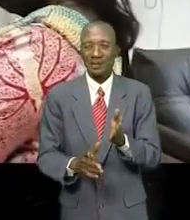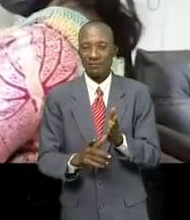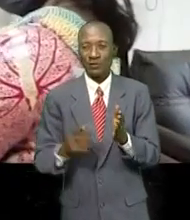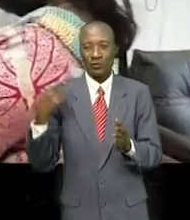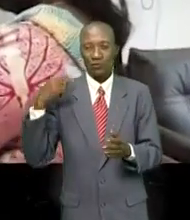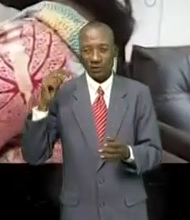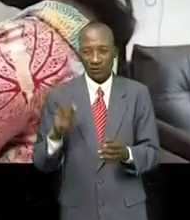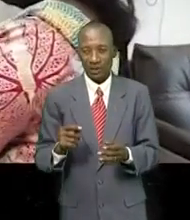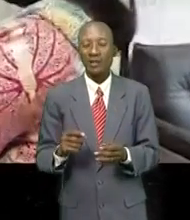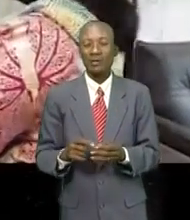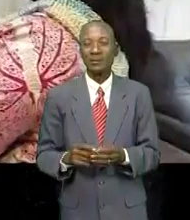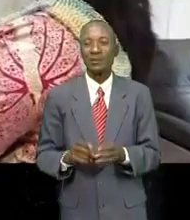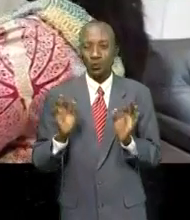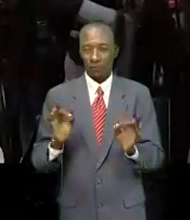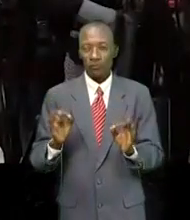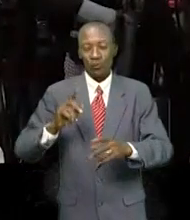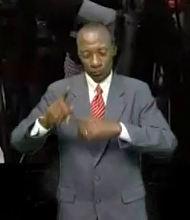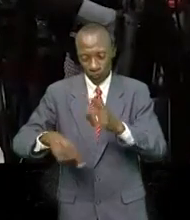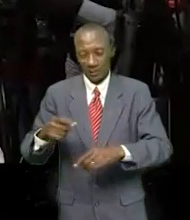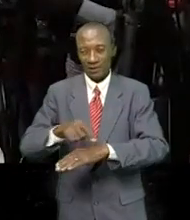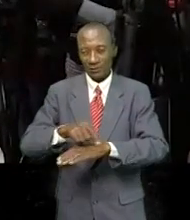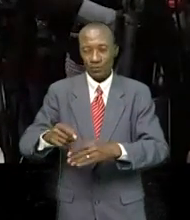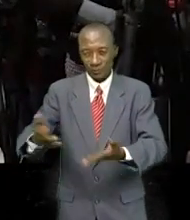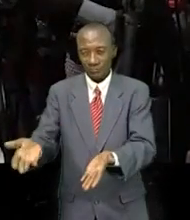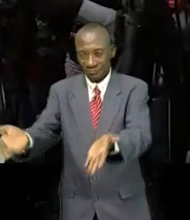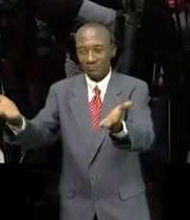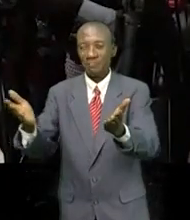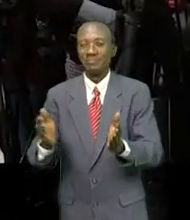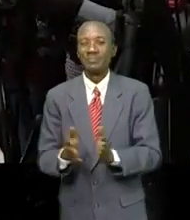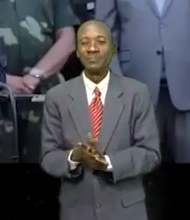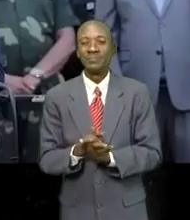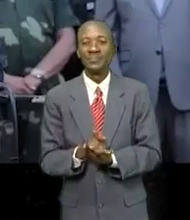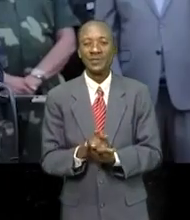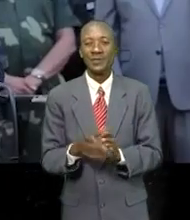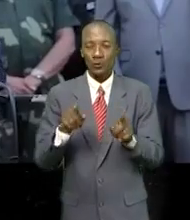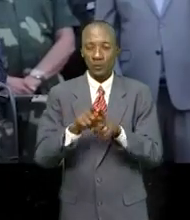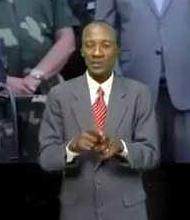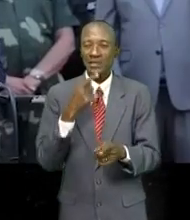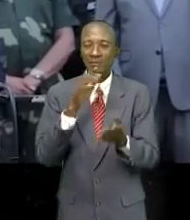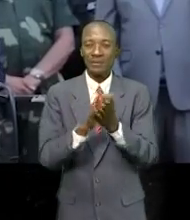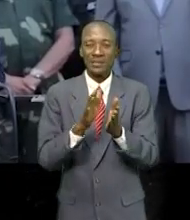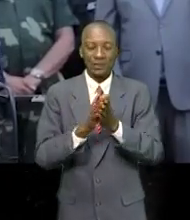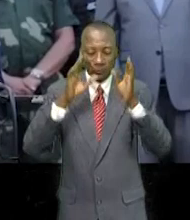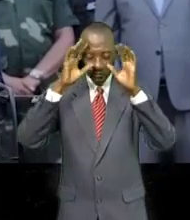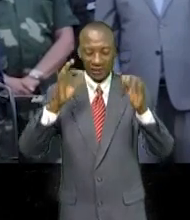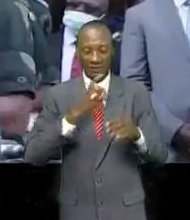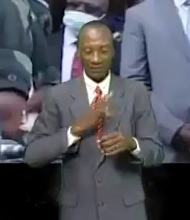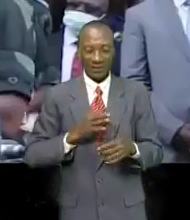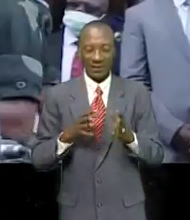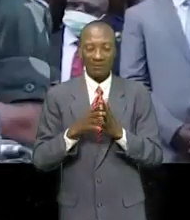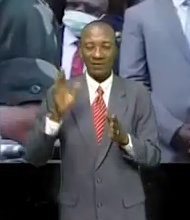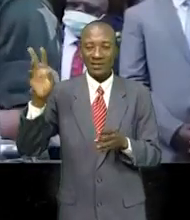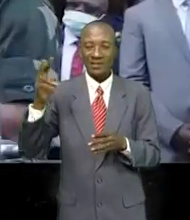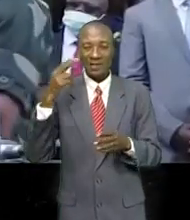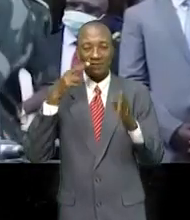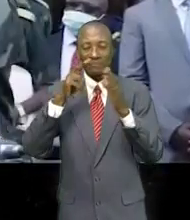ont pris officiellement possession de leur bureau, tout en remerciant vivement le chef de l'État Félix-Antoine Tshisekedi Tshilombo pour sa vision claire sur le